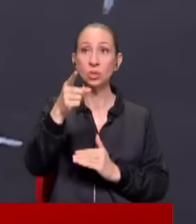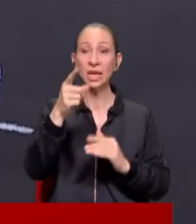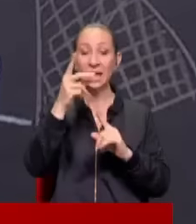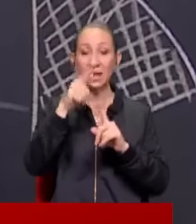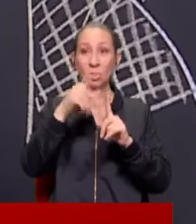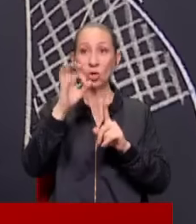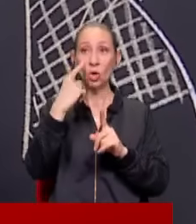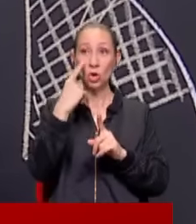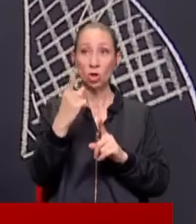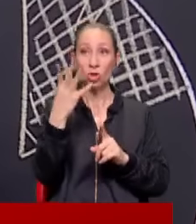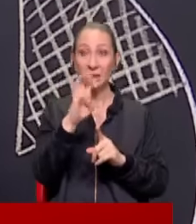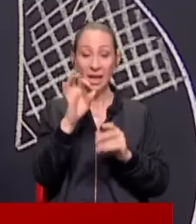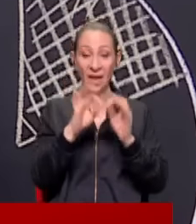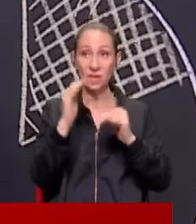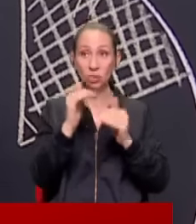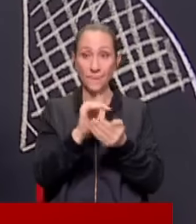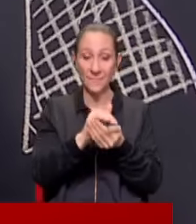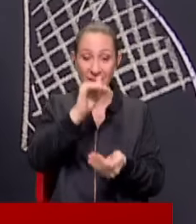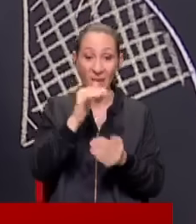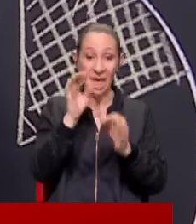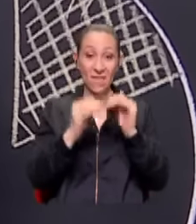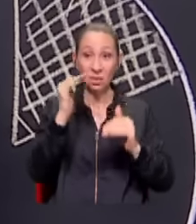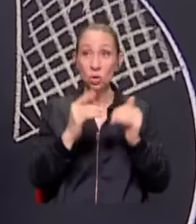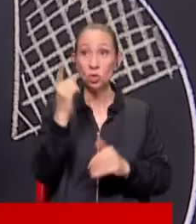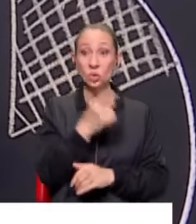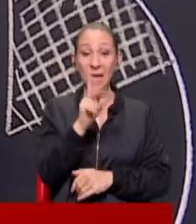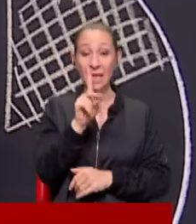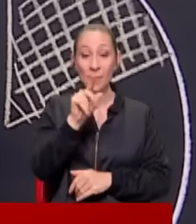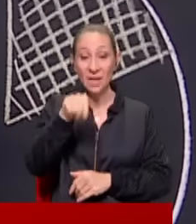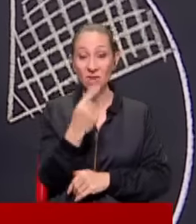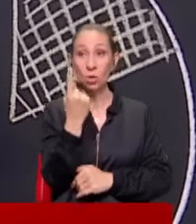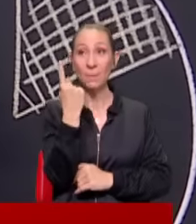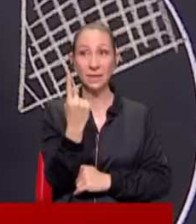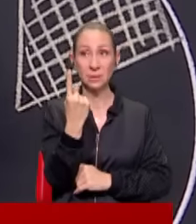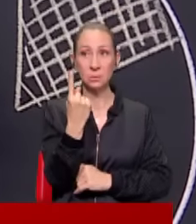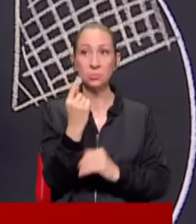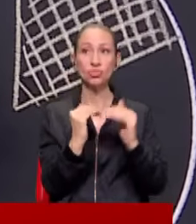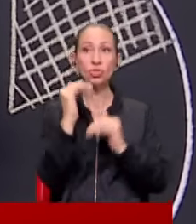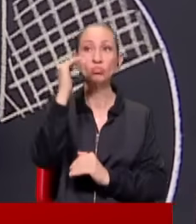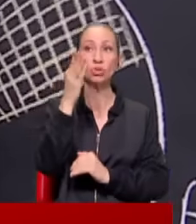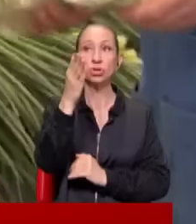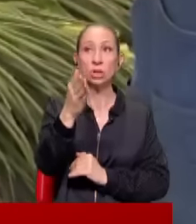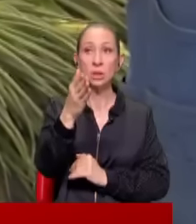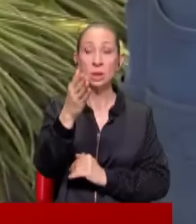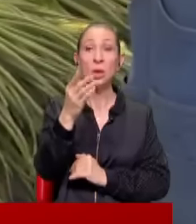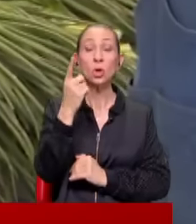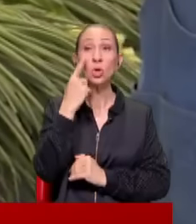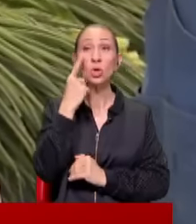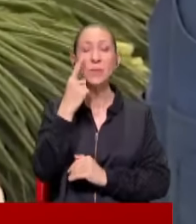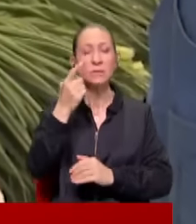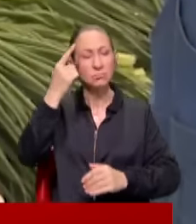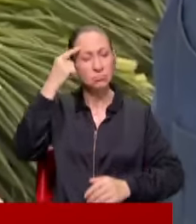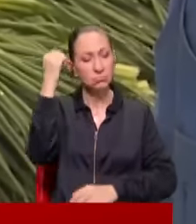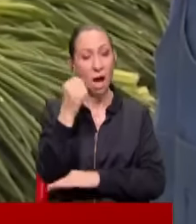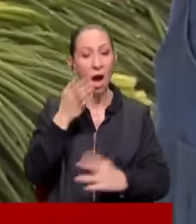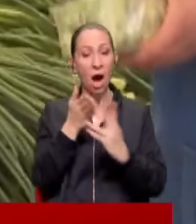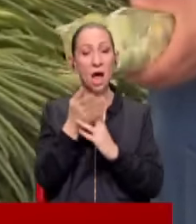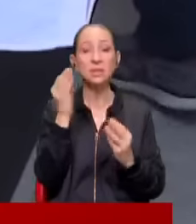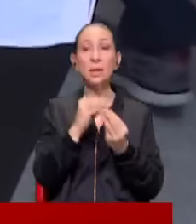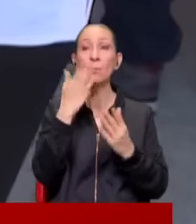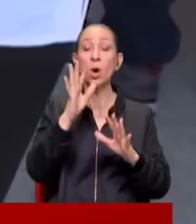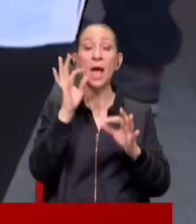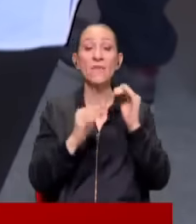İTO'ya göre 4 aylık enflasyon, birikimli enflasyon %21.1'e yükselmiş durumda. Hükümet ısrarla ara zam yok diyor